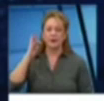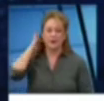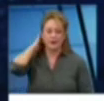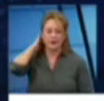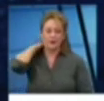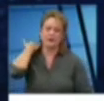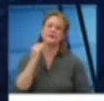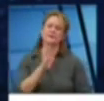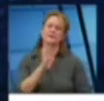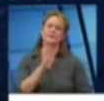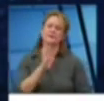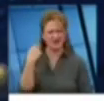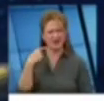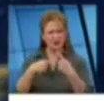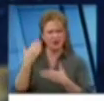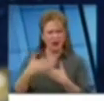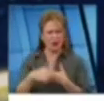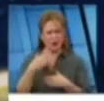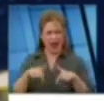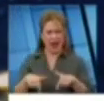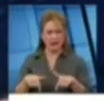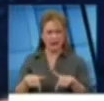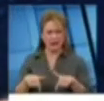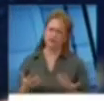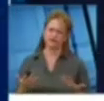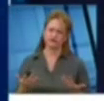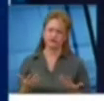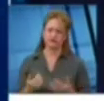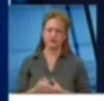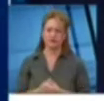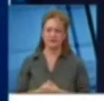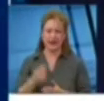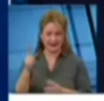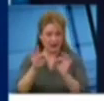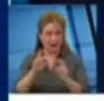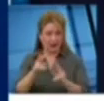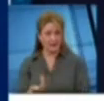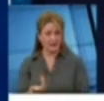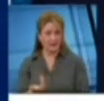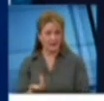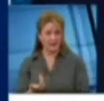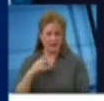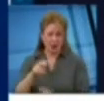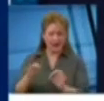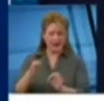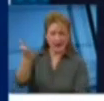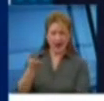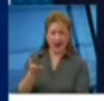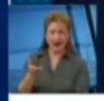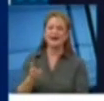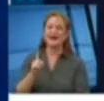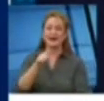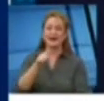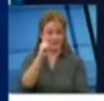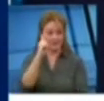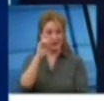אמנון. מר הנגבי, היית בשנים האחרונות בארץ? בוודאי. בזמן אובמה. מתחיל עוד הפעם. אני מזכיר לך. אני גם יכול להתחיל. שנתניהו אמר